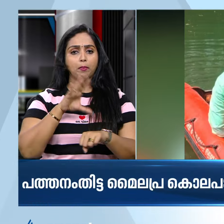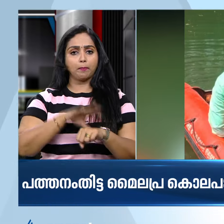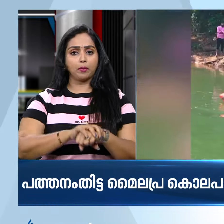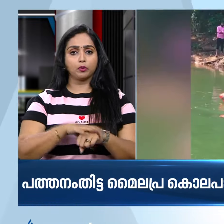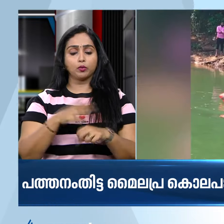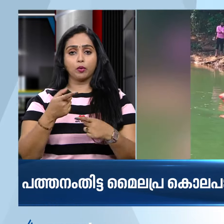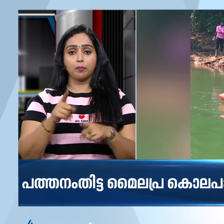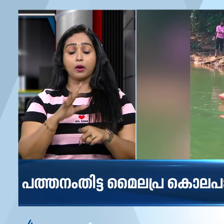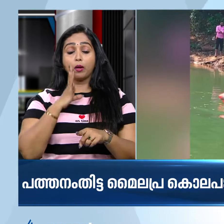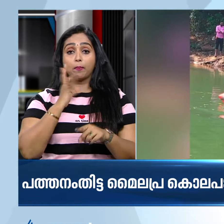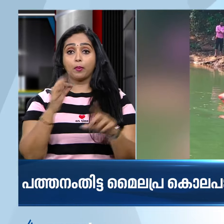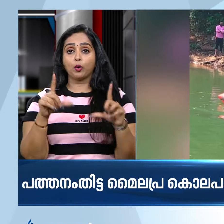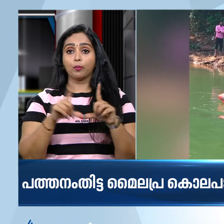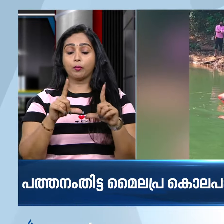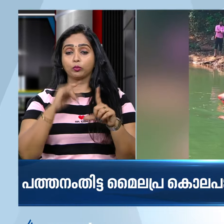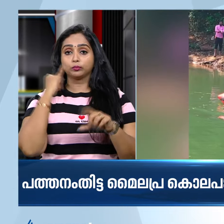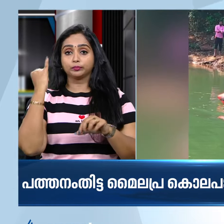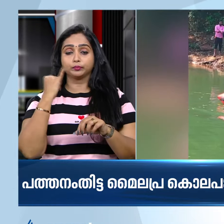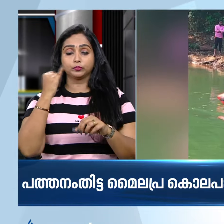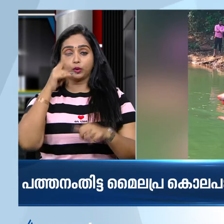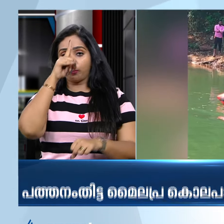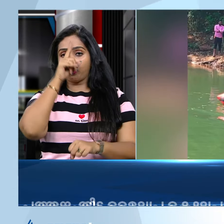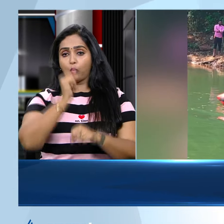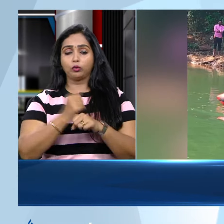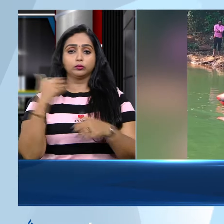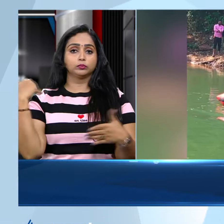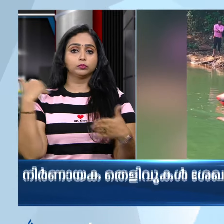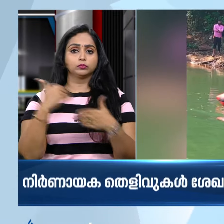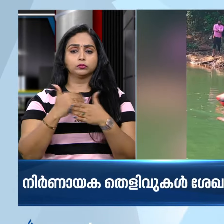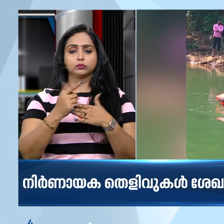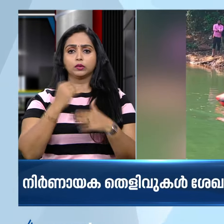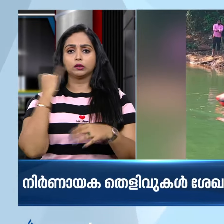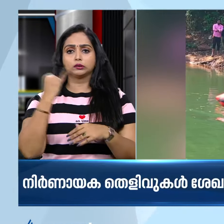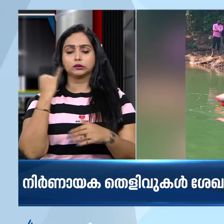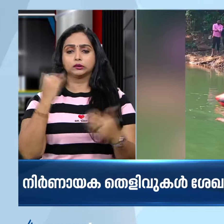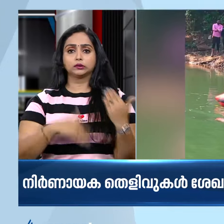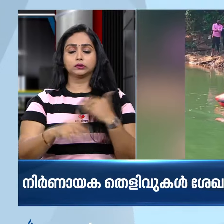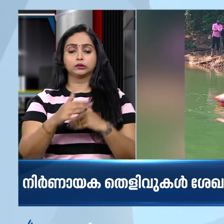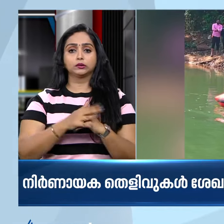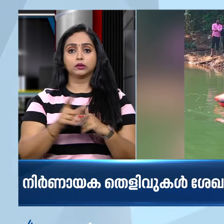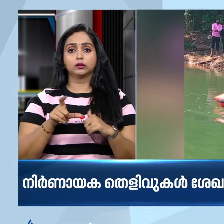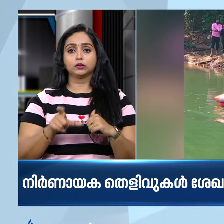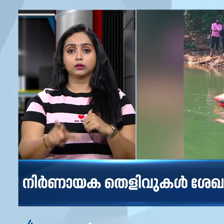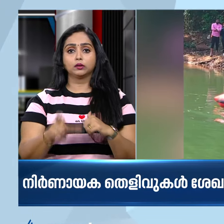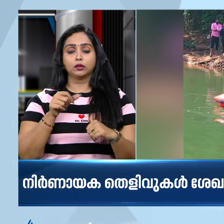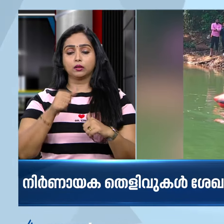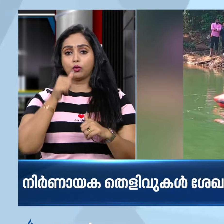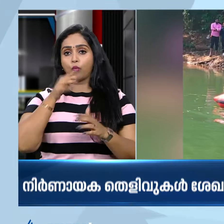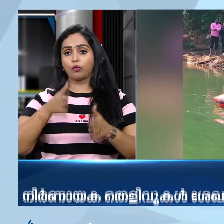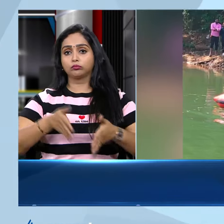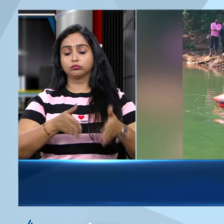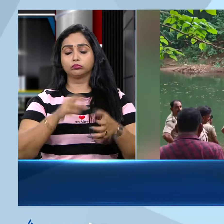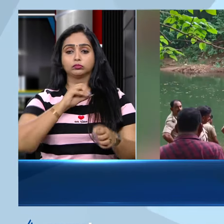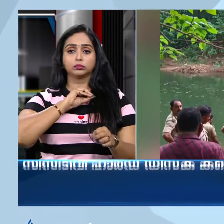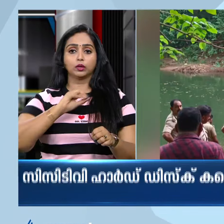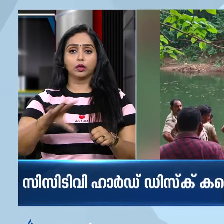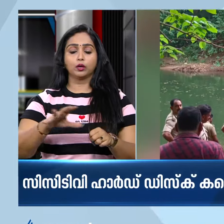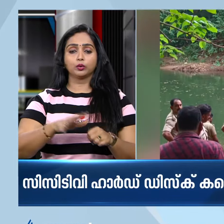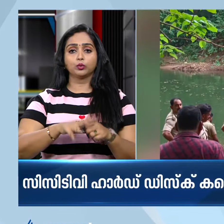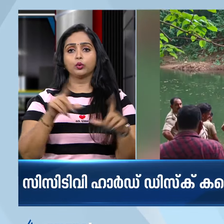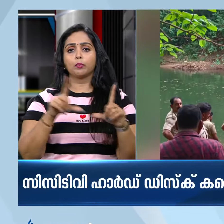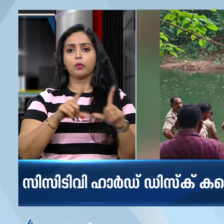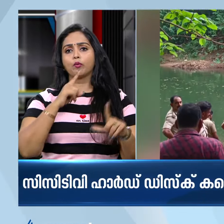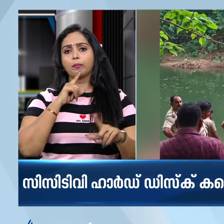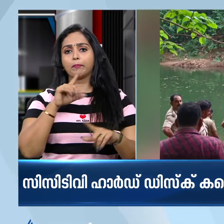ഈ പ്രധാനപ്പെട്ട തെളിവ് തേടിയായിരുന്നു കഴിഞ്ഞ കുറേ ദിവസങ്ങളായി പോലീസ് തെരച്ചിൽ നടത്തിയിരുന്നത്. ഈ ഹാർഡ് ഡിസ്ക് അച്ചങ്കോലാറ്റിൽ എറിഞ്ഞു എന്നൊരു വിവരം പ്രതികളിൽ നിന്ന്